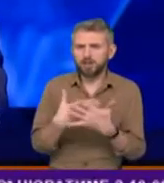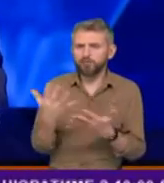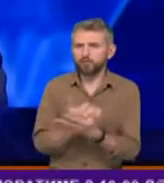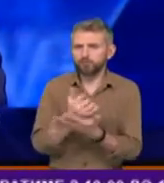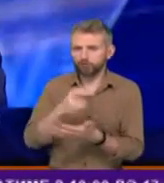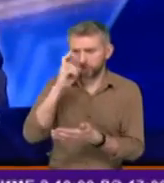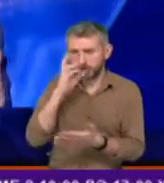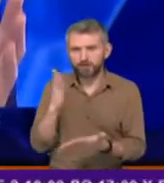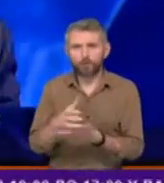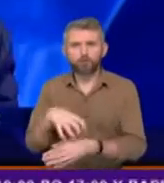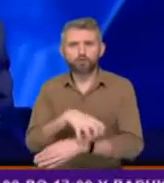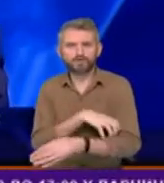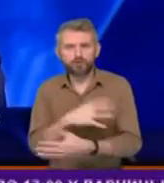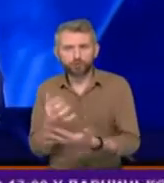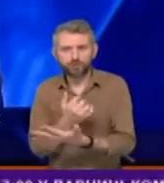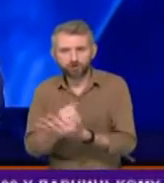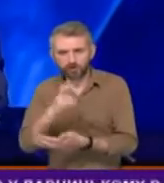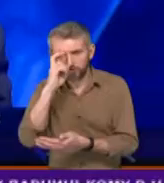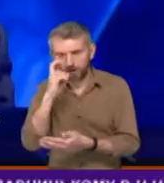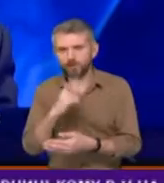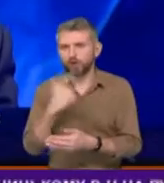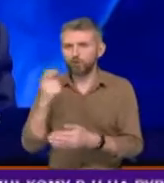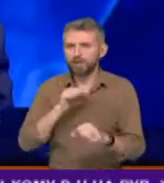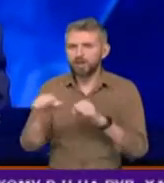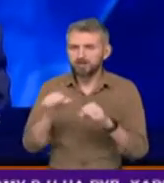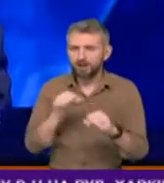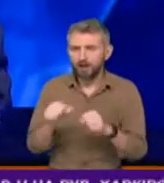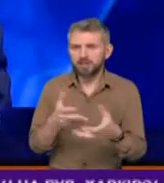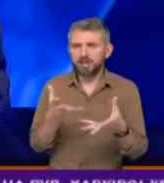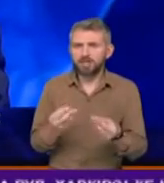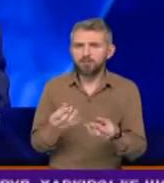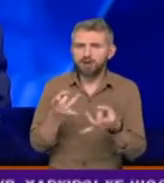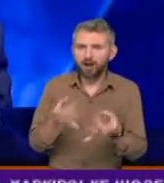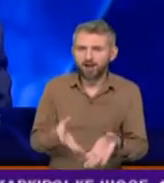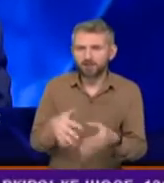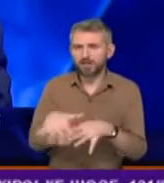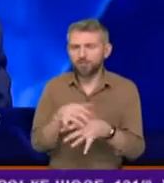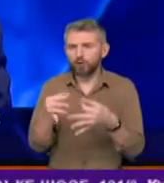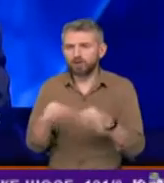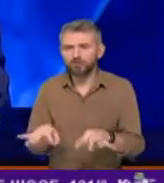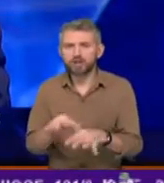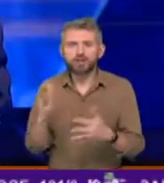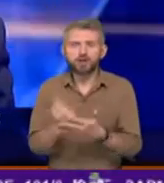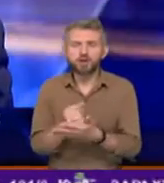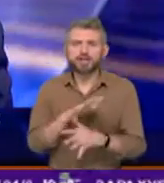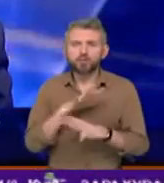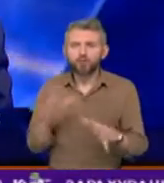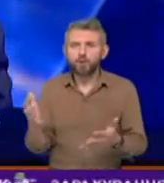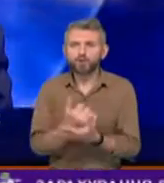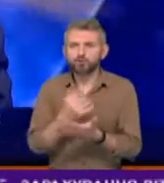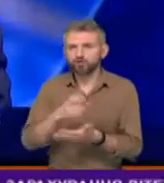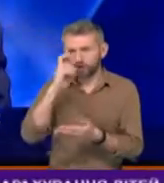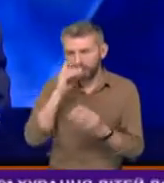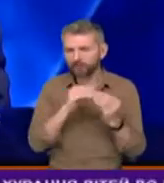комуністичні успішні держави, є тоталітарні успішні держави, є успішні держави ліберальні, демократичні. Не буває успішних держав нестабільних.